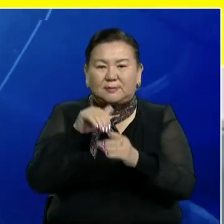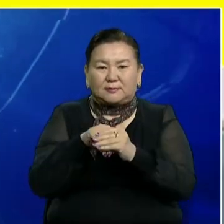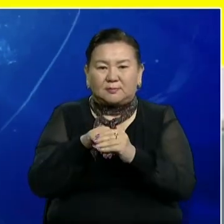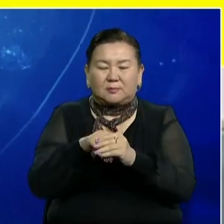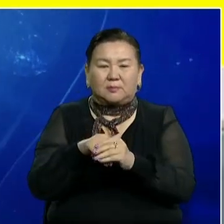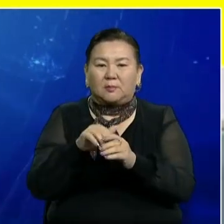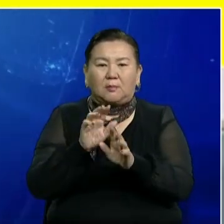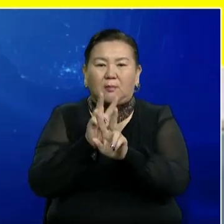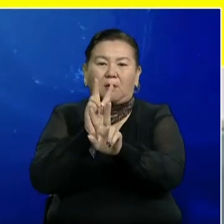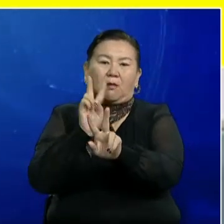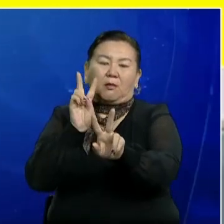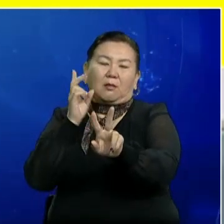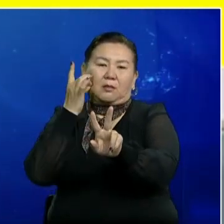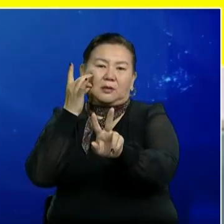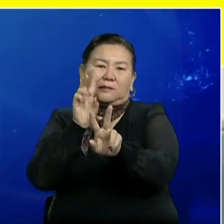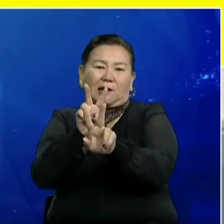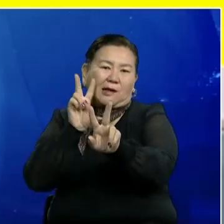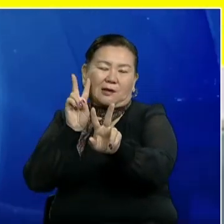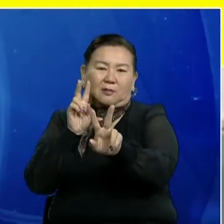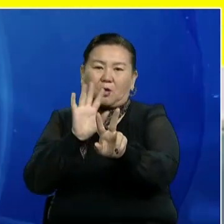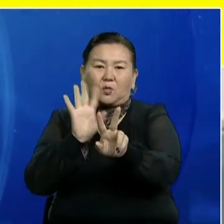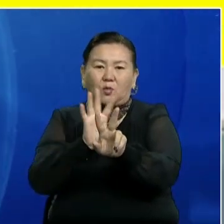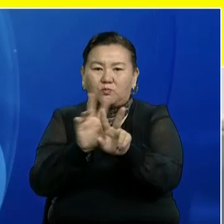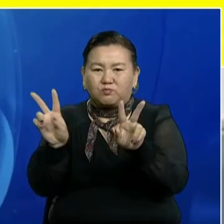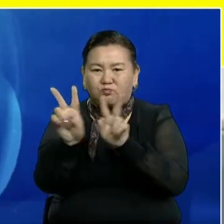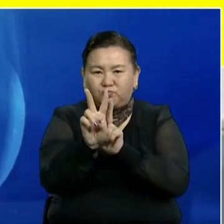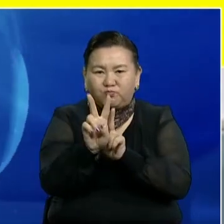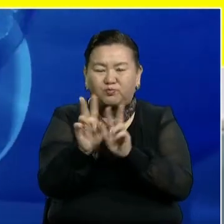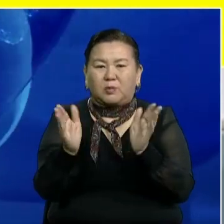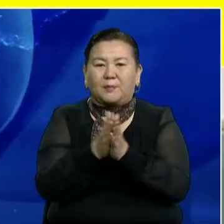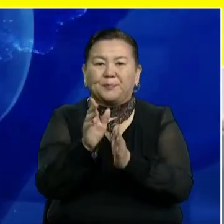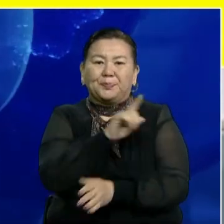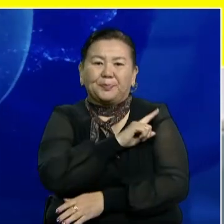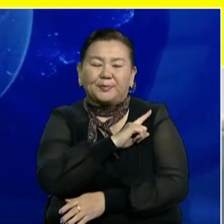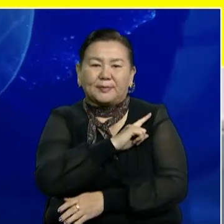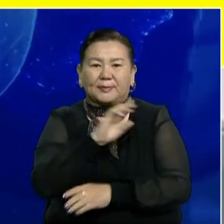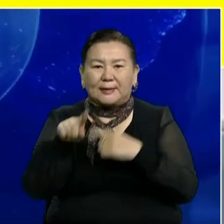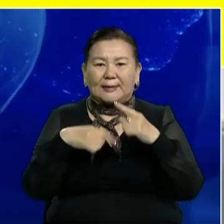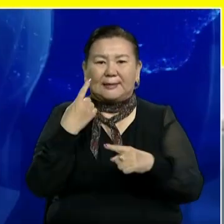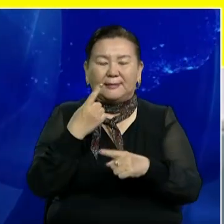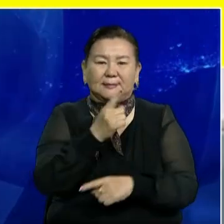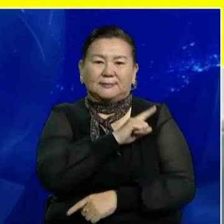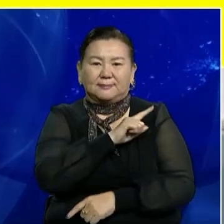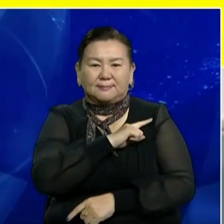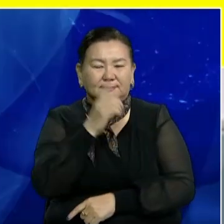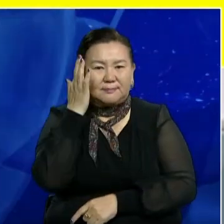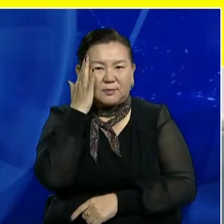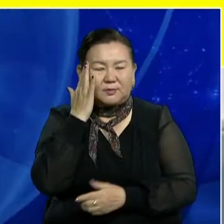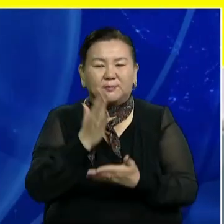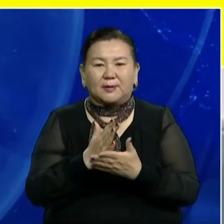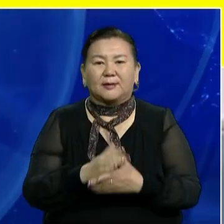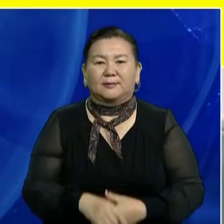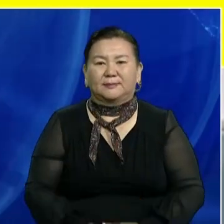үгүй би чадахгүй гээд хойшоо суудаг байсан. Одоо болохоор яг ингээд тийм тэмцээн уралдааныг ингээд бид нэр илүү хөтөлхөө явуулна гэж бодож байгаа, ярьж